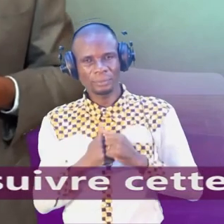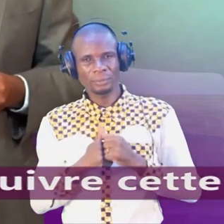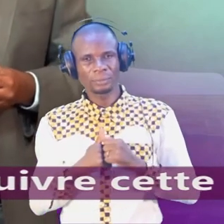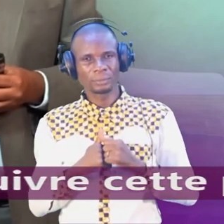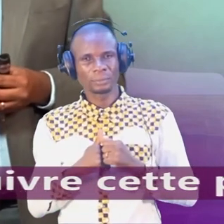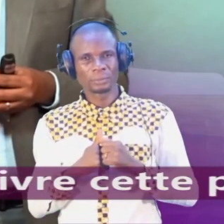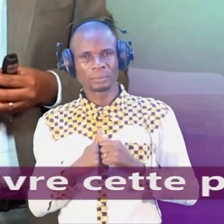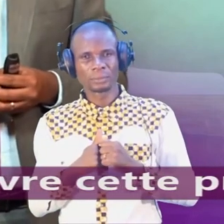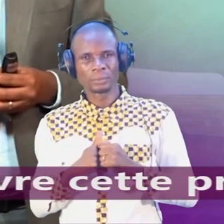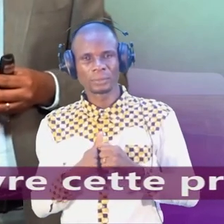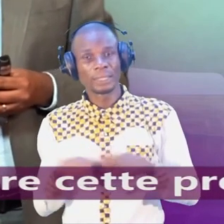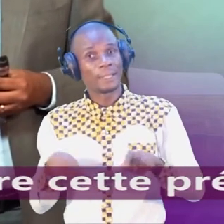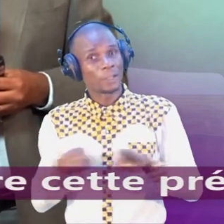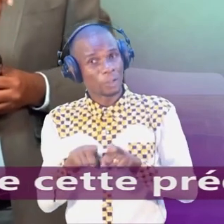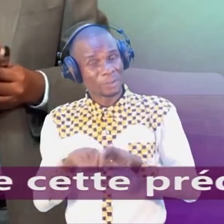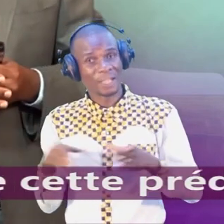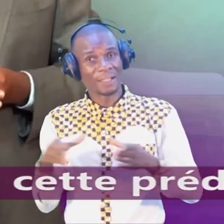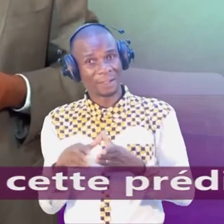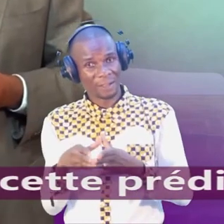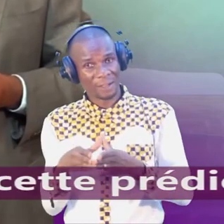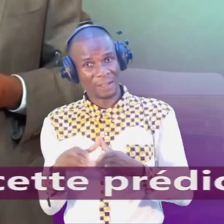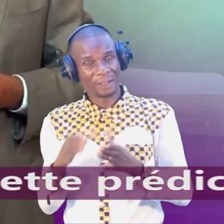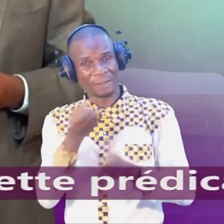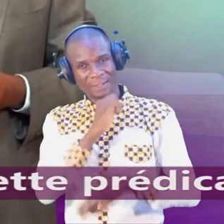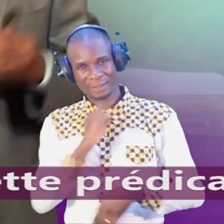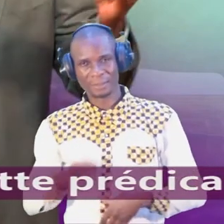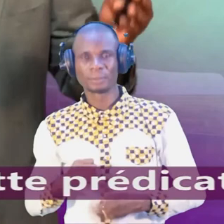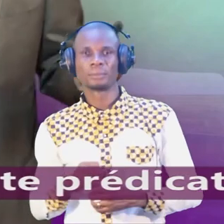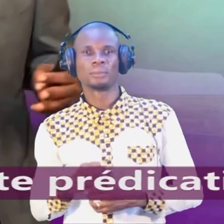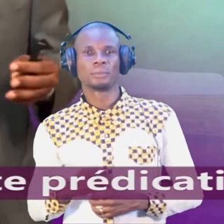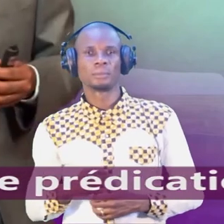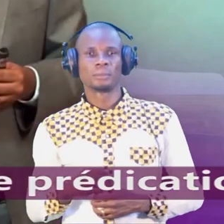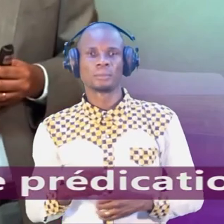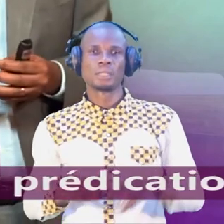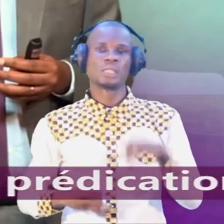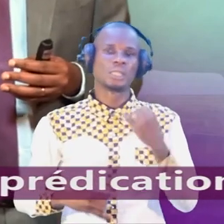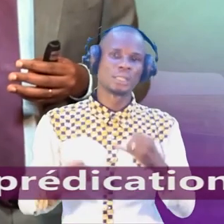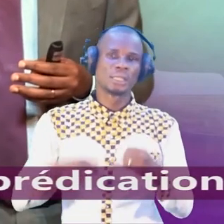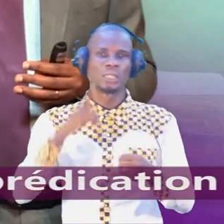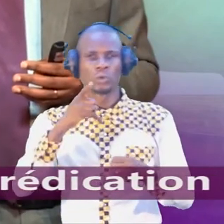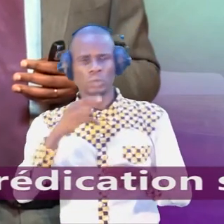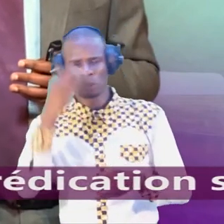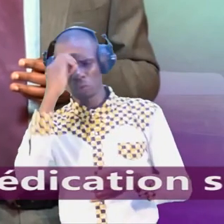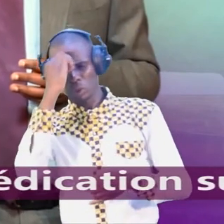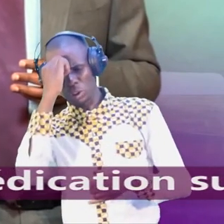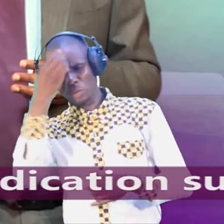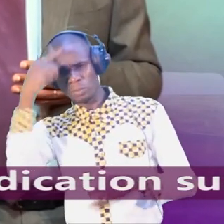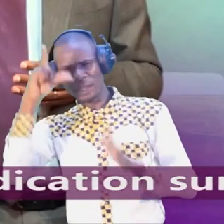mambo madogo madogo, utamtendea mambo makubwa na kumfurahisha yeye. Ndivyo ilivyo na Bwana